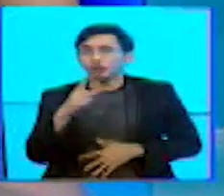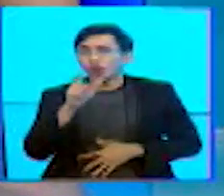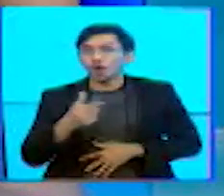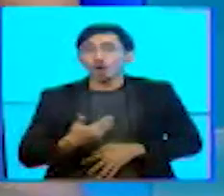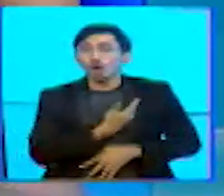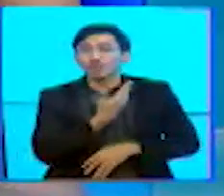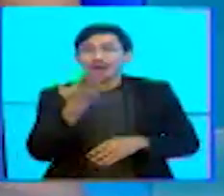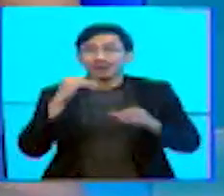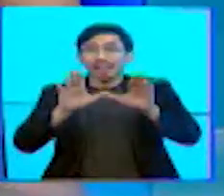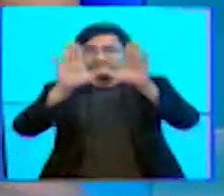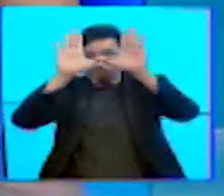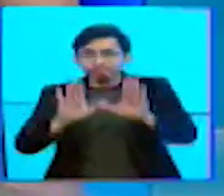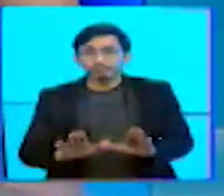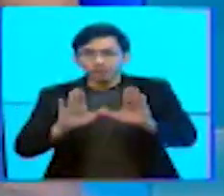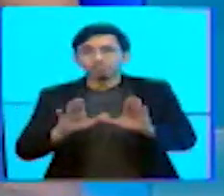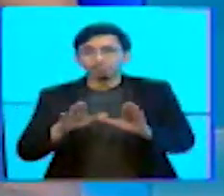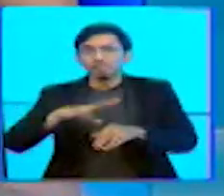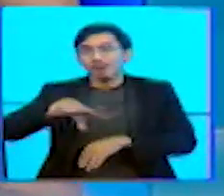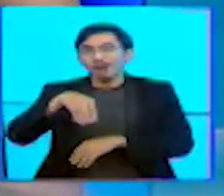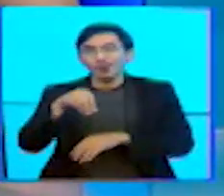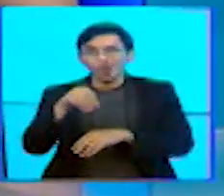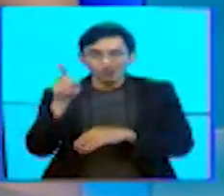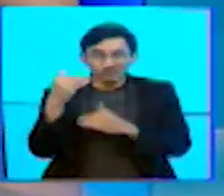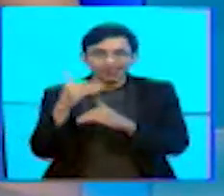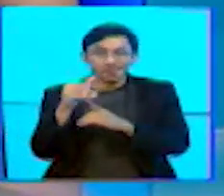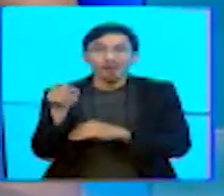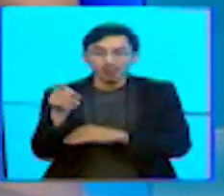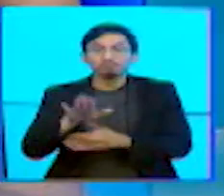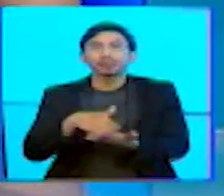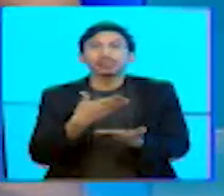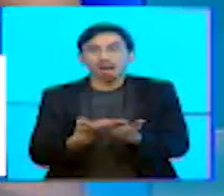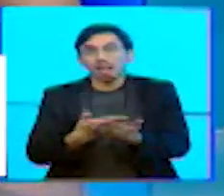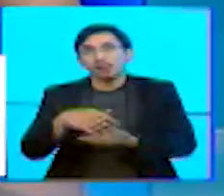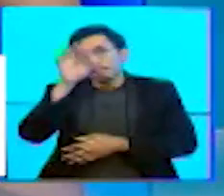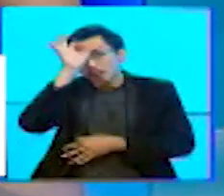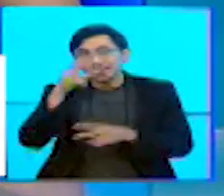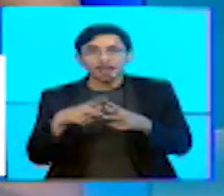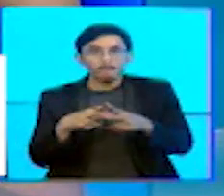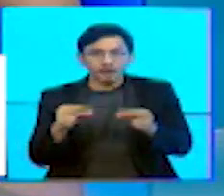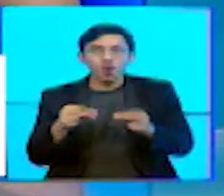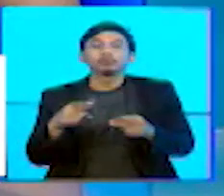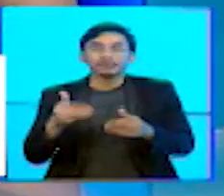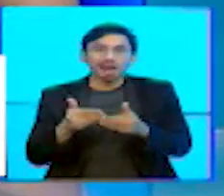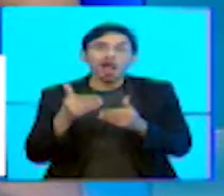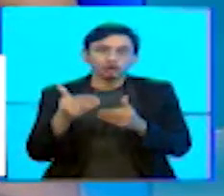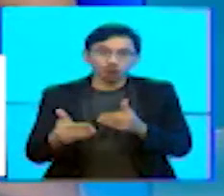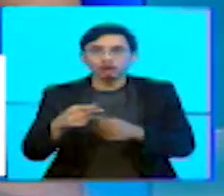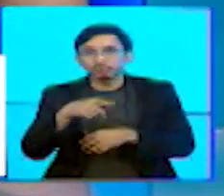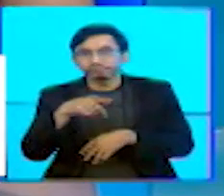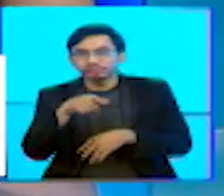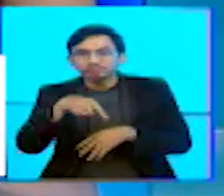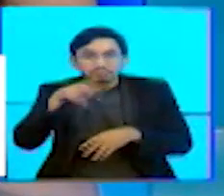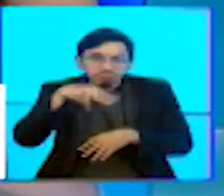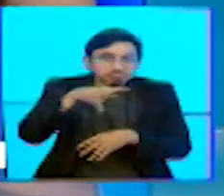Seorang korban luka akibat jatuhnya lift barang di Mall Margo City meninggal dunia. Polres Depok terus melakukan pemeriksaan lanjutan di area